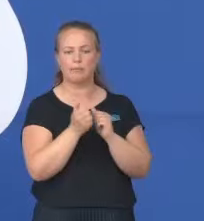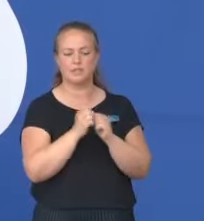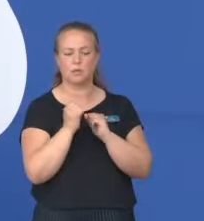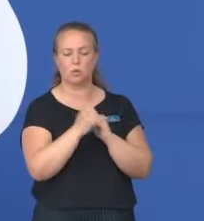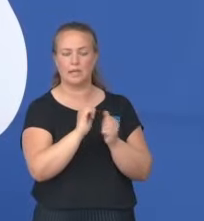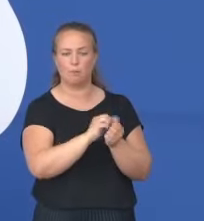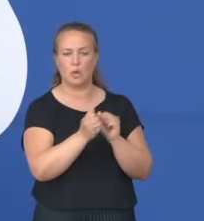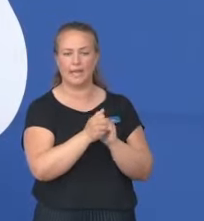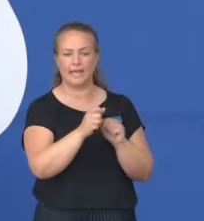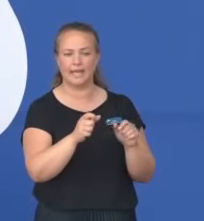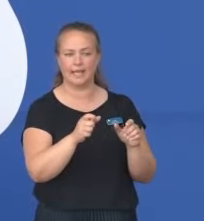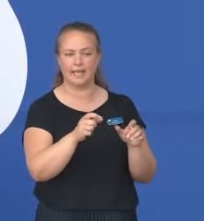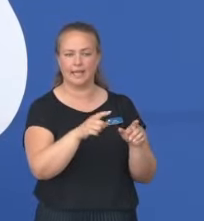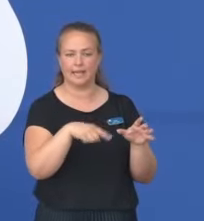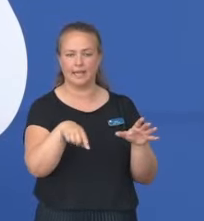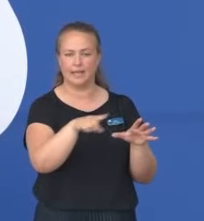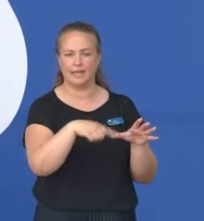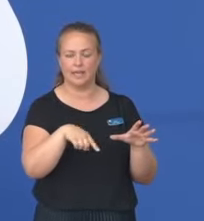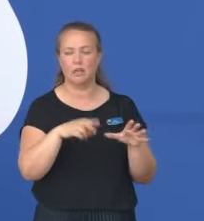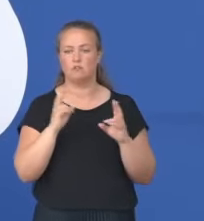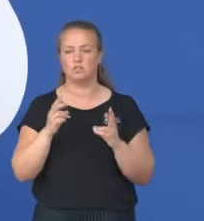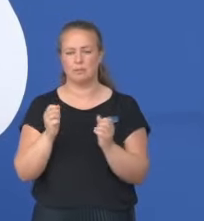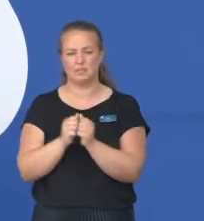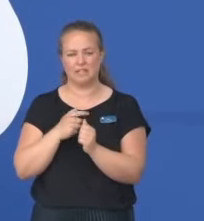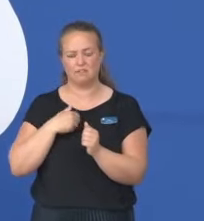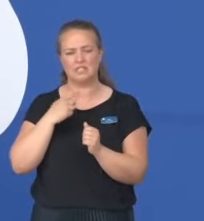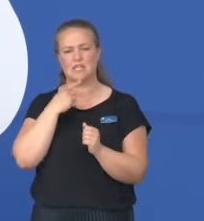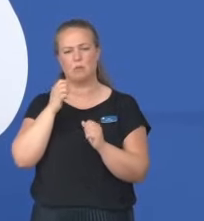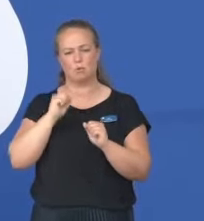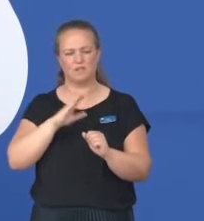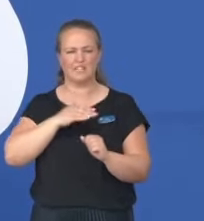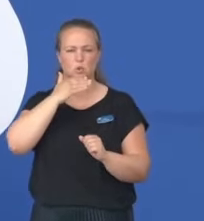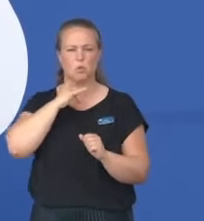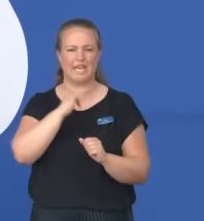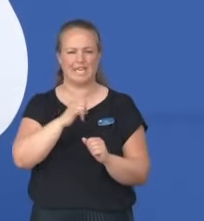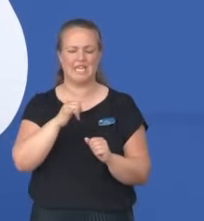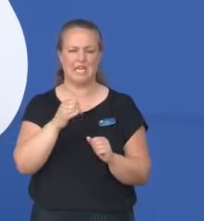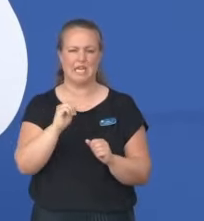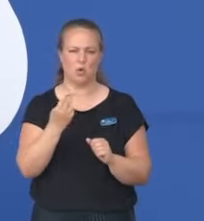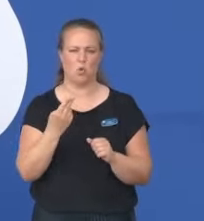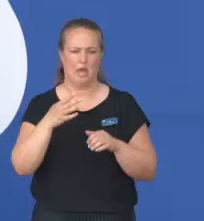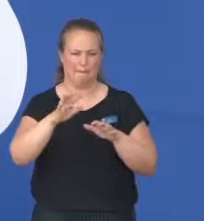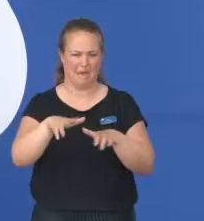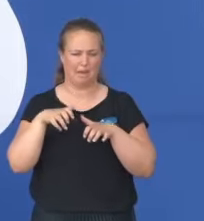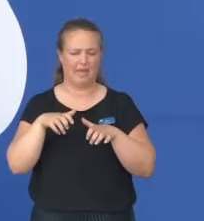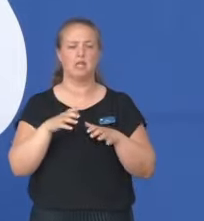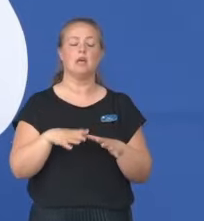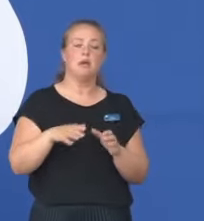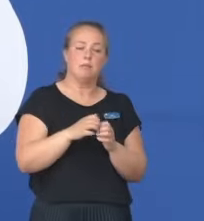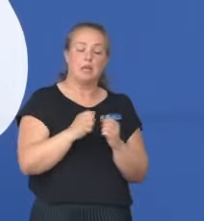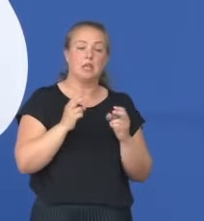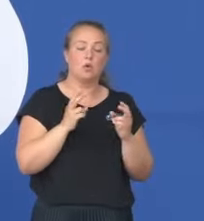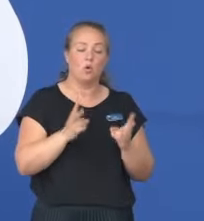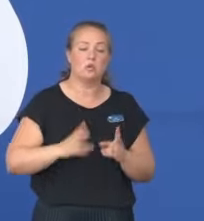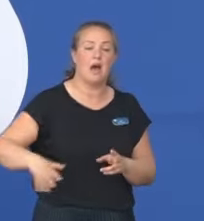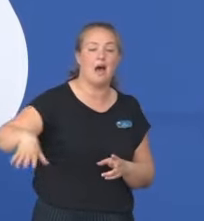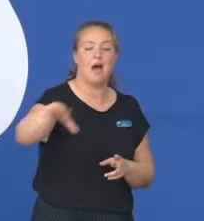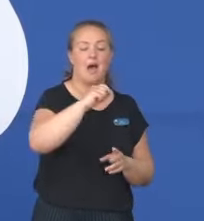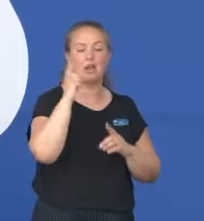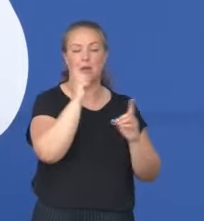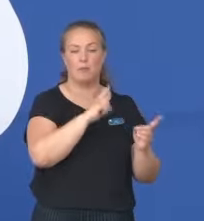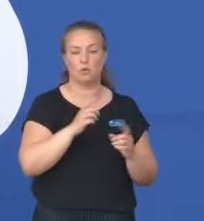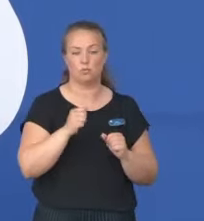sätt som vi behöver prata om att unga ska finnas representerade i Europaparlamentet och så vidare, så måste ju alla människor finnas representerade, och inte bara i en